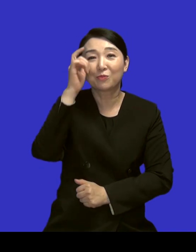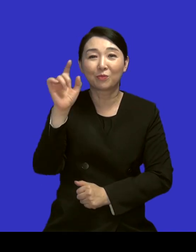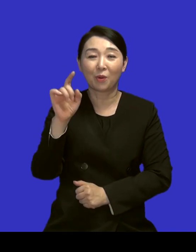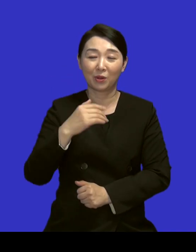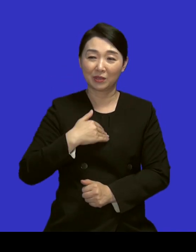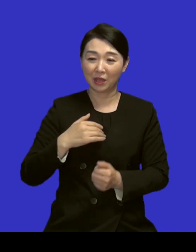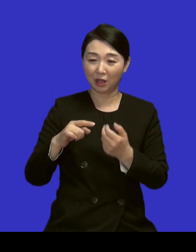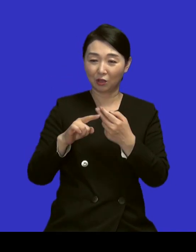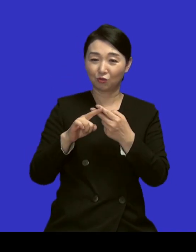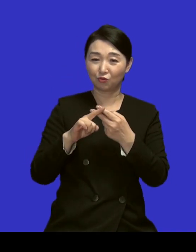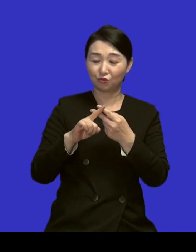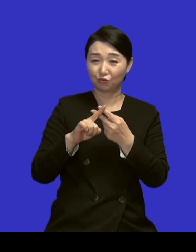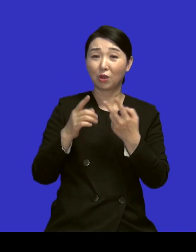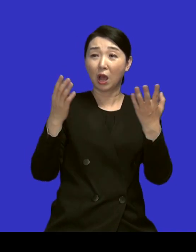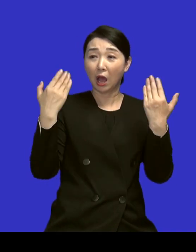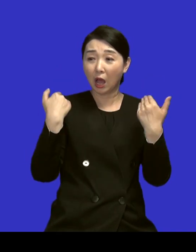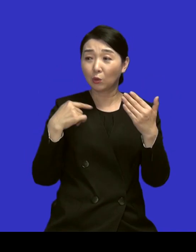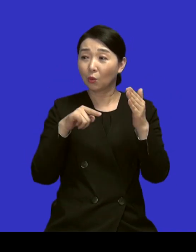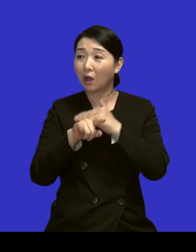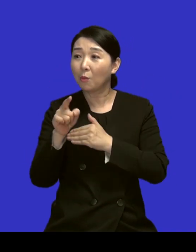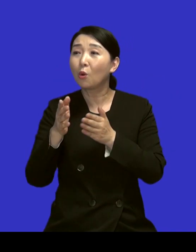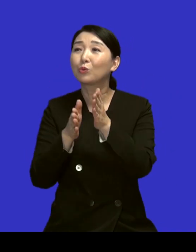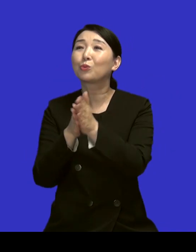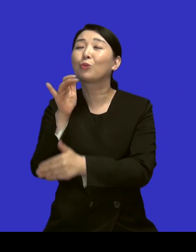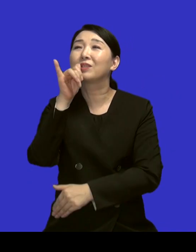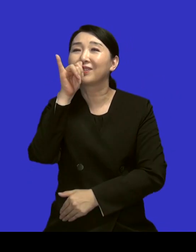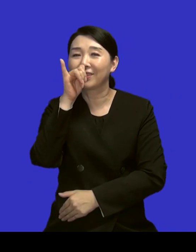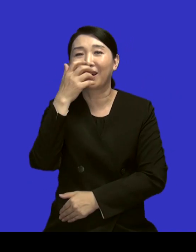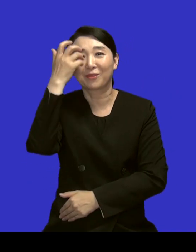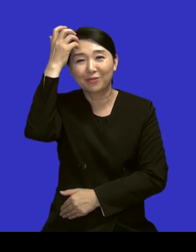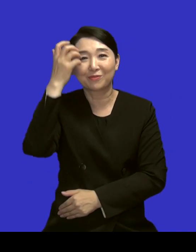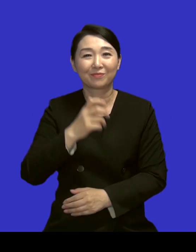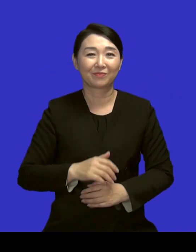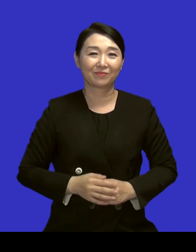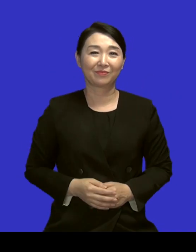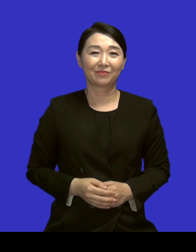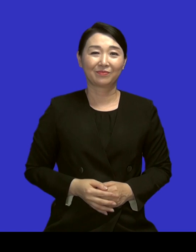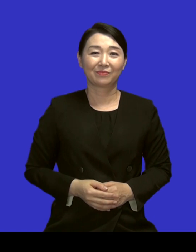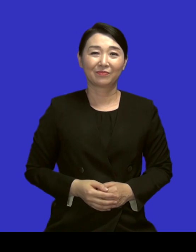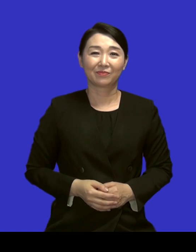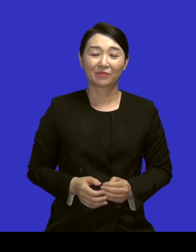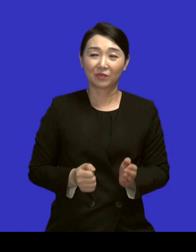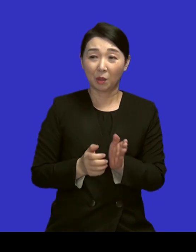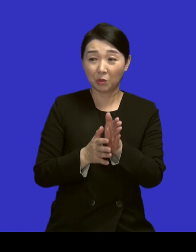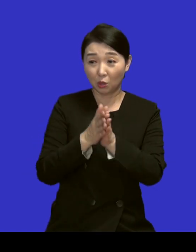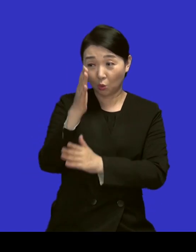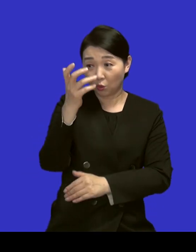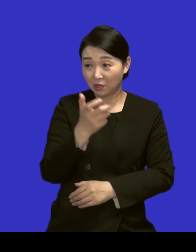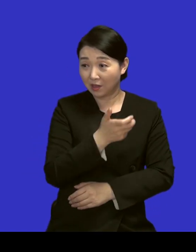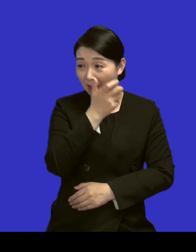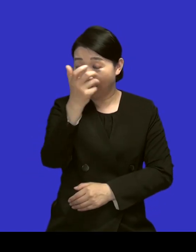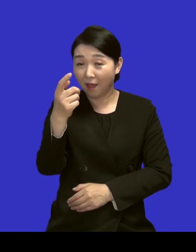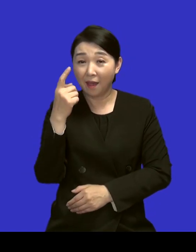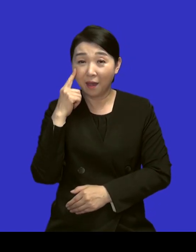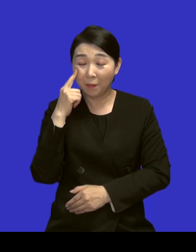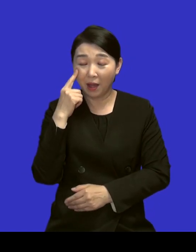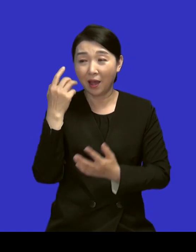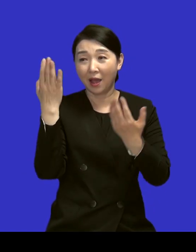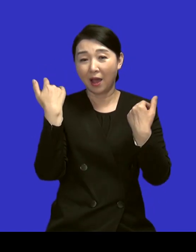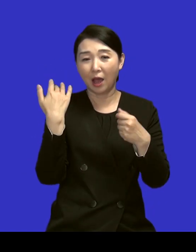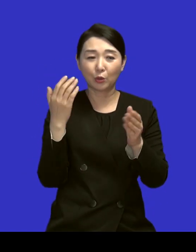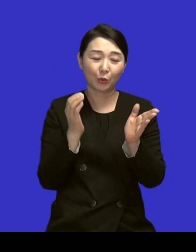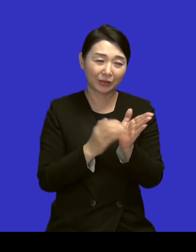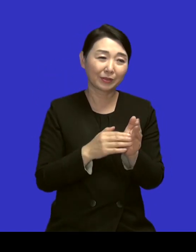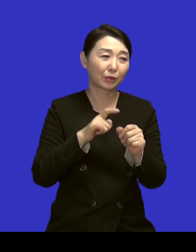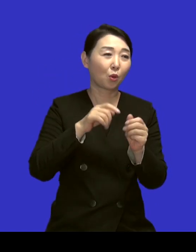갈 중학교는 도심에 있다라는 꿈이 있었거든요. 그러면 도심에 가면은 학교 끝나고 떡볶이집도 앞에